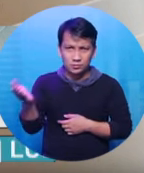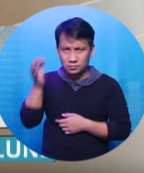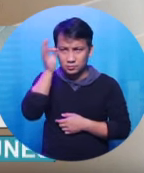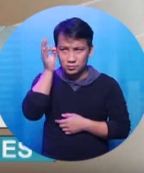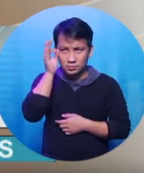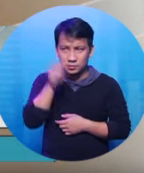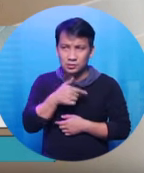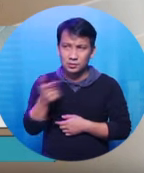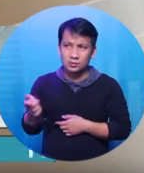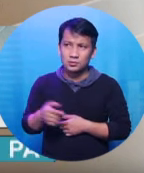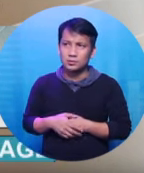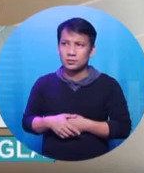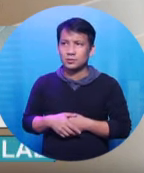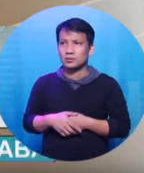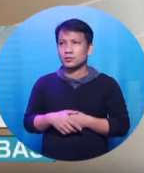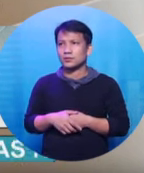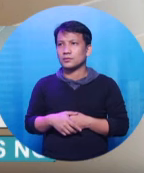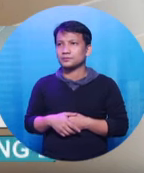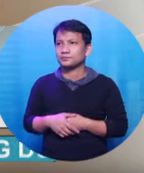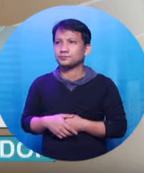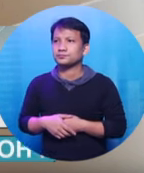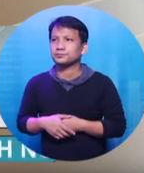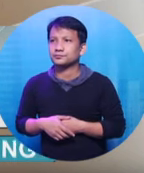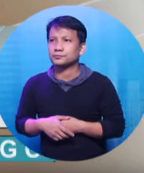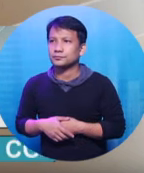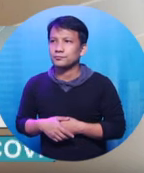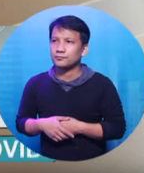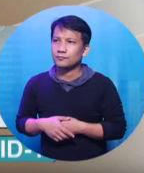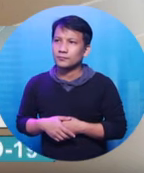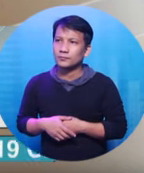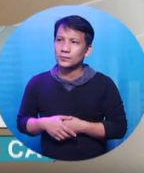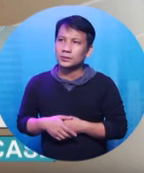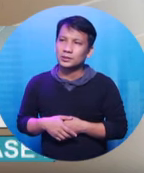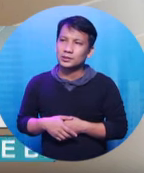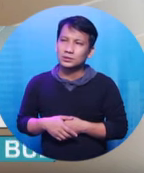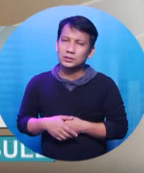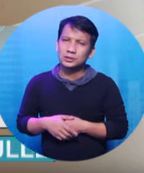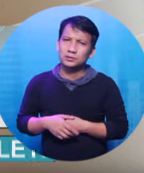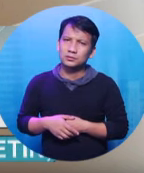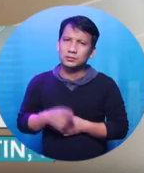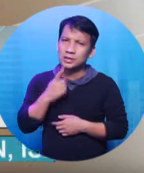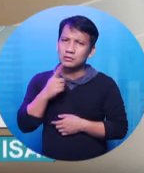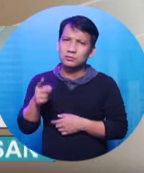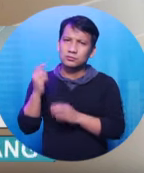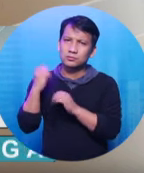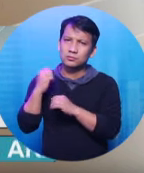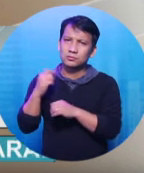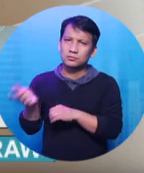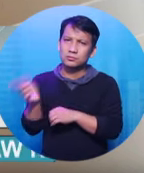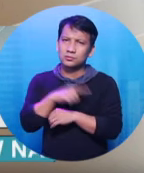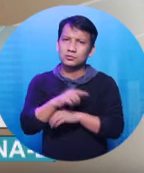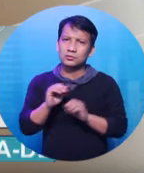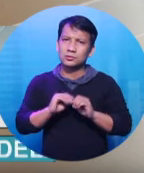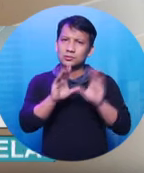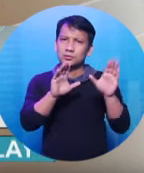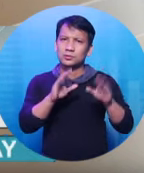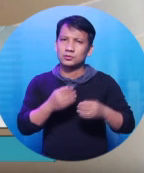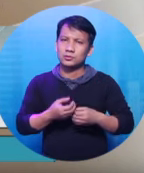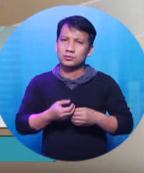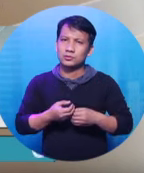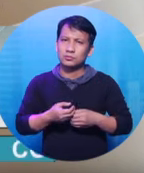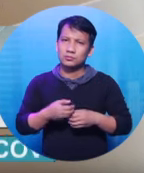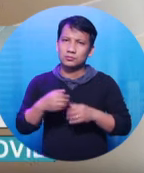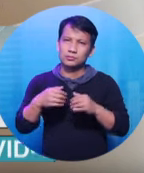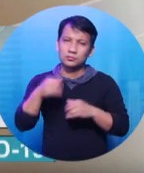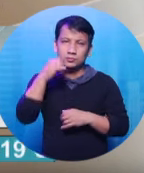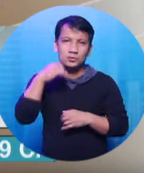ma'am. Kausapin sige, ma'am. I'm listening, Carla. I'm listening. Okay, ito, be, hindi ko in-expect that you would boil out yesterday,